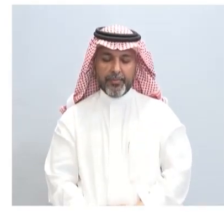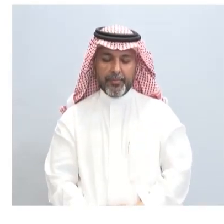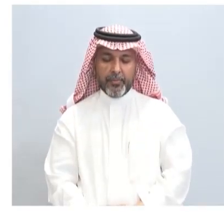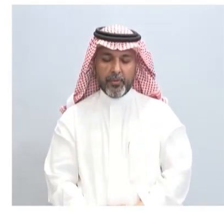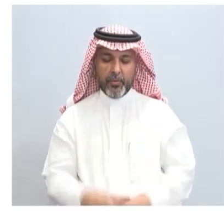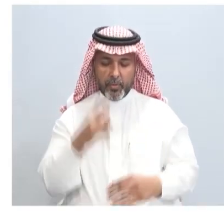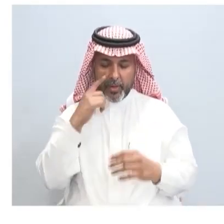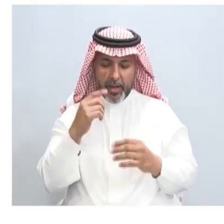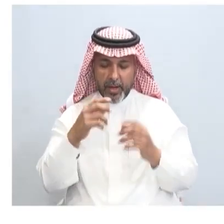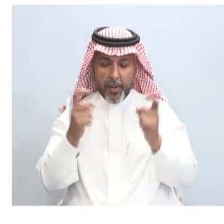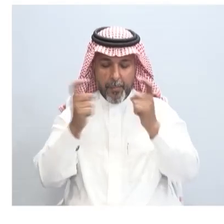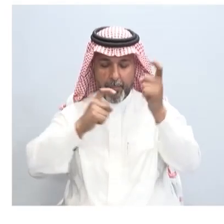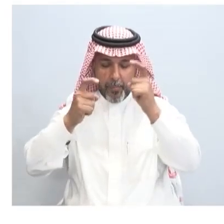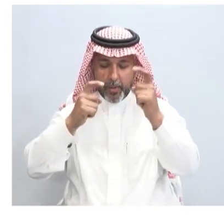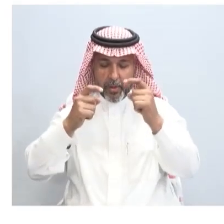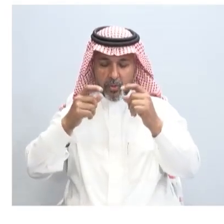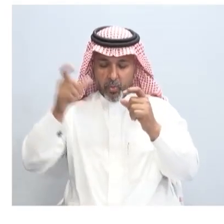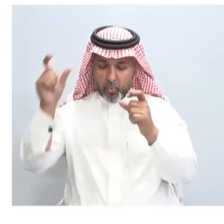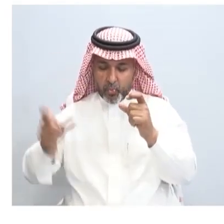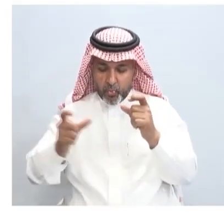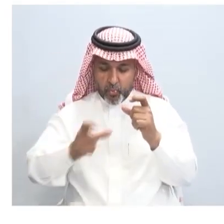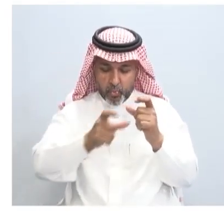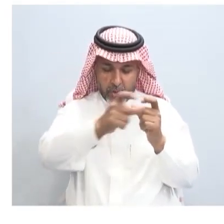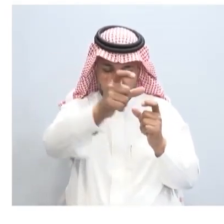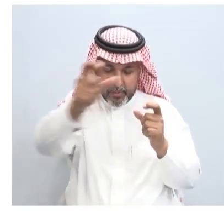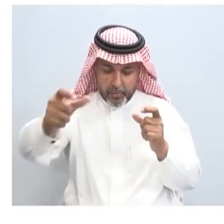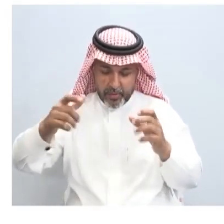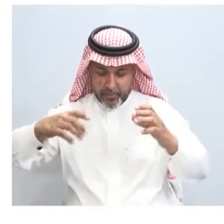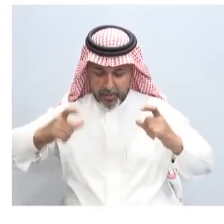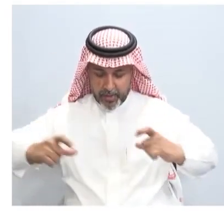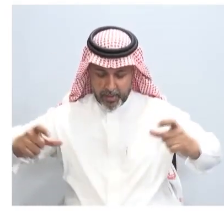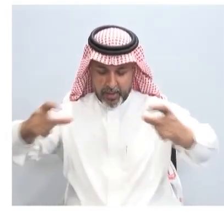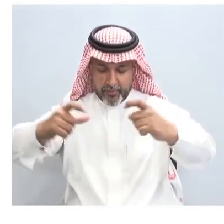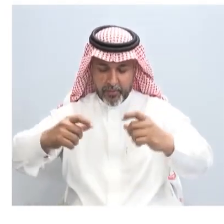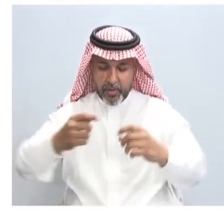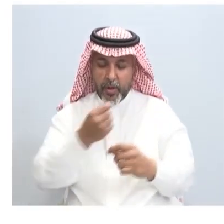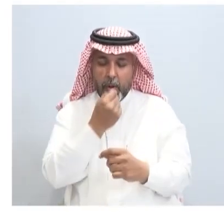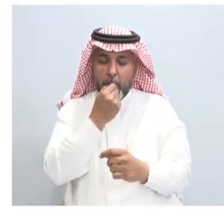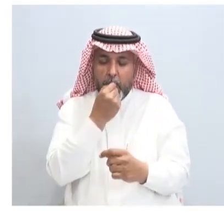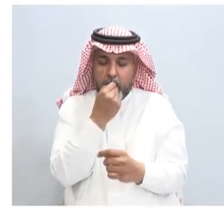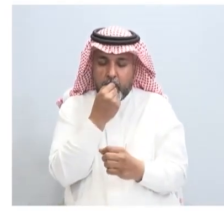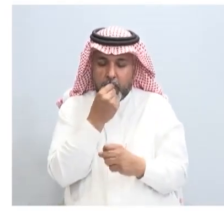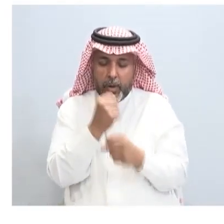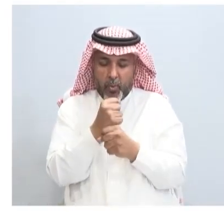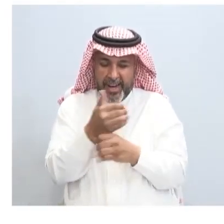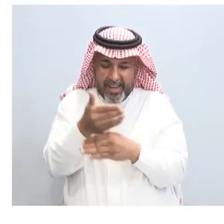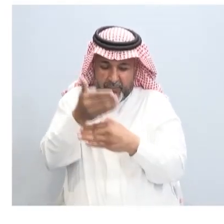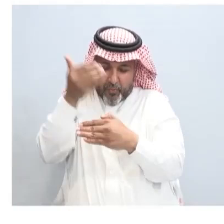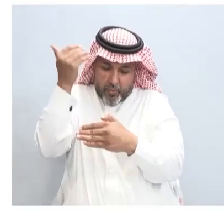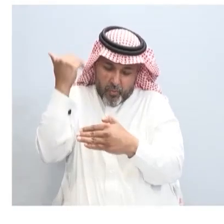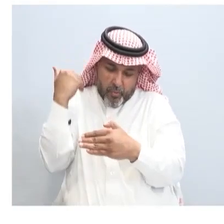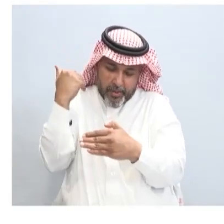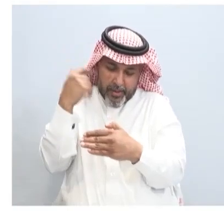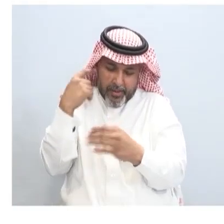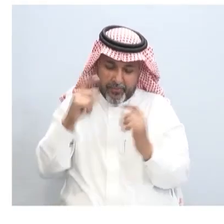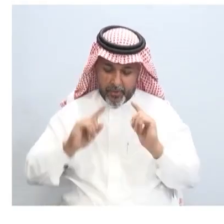يتشاورون قبل بدايه المباراه وقف حكم خلف احدهم طبعا هم على شكل حلقه يعني دائري